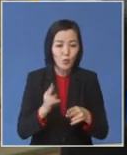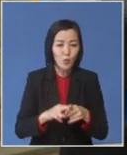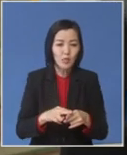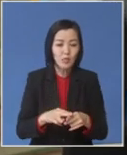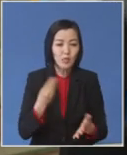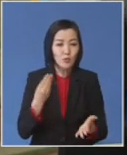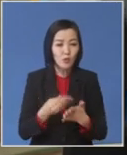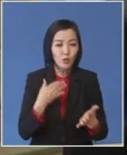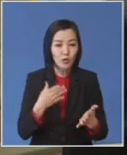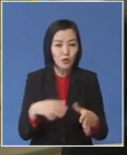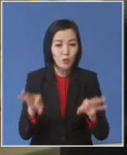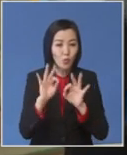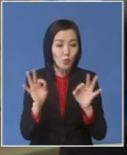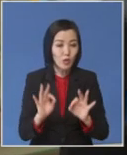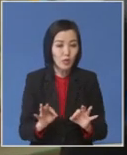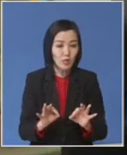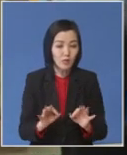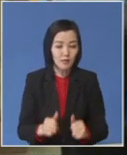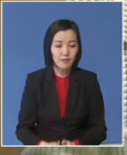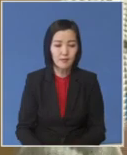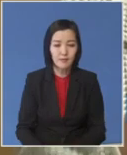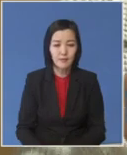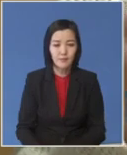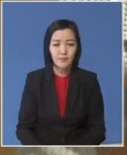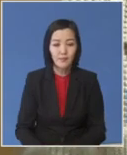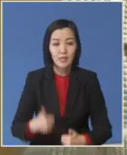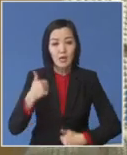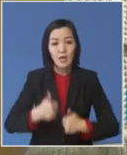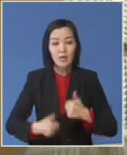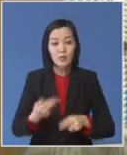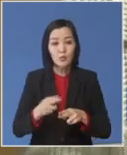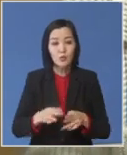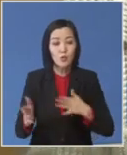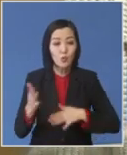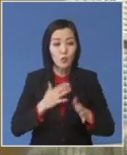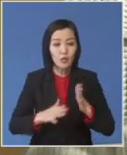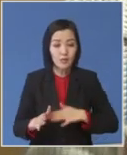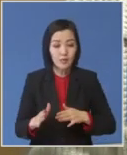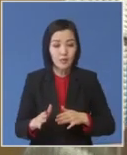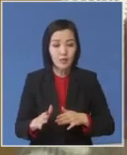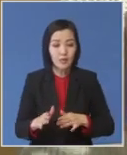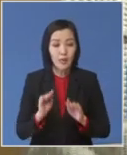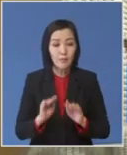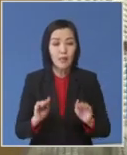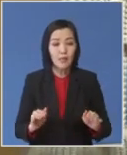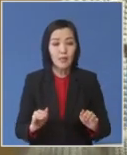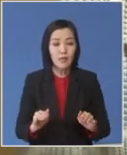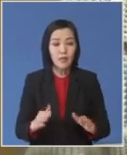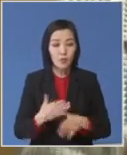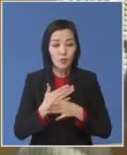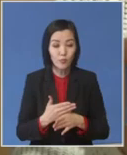киелі, құрметті, сыйлы қадам деп есептеймін. Мына айтыс өте көңілдетіп жатыр. Балаларға Алла жар